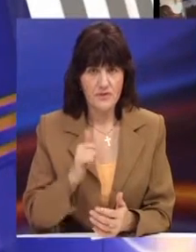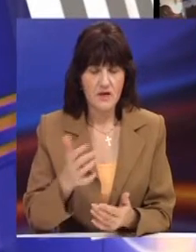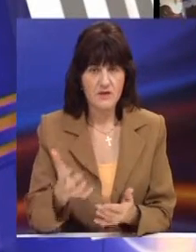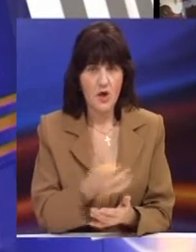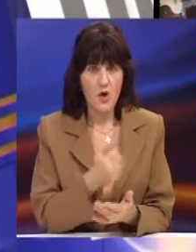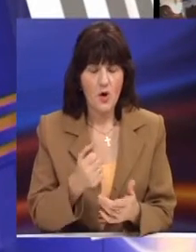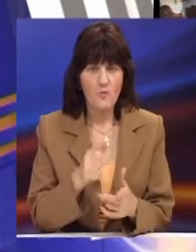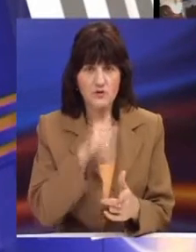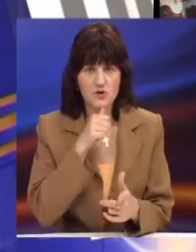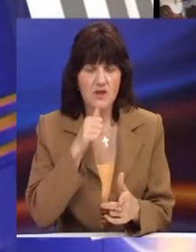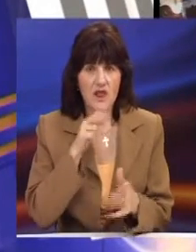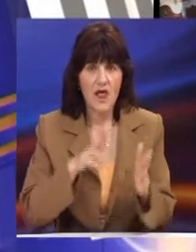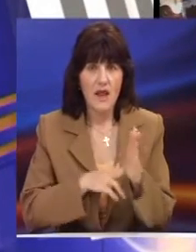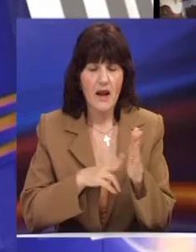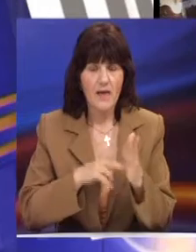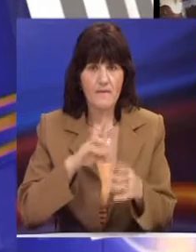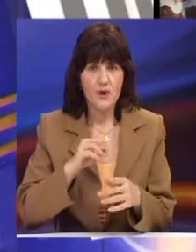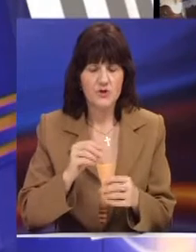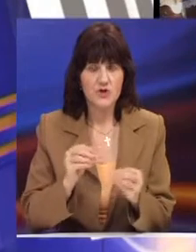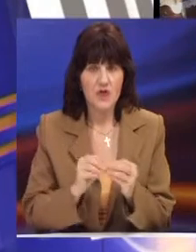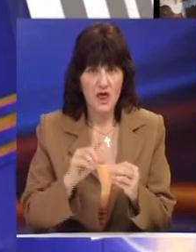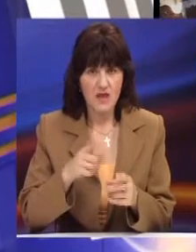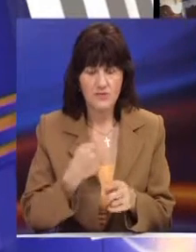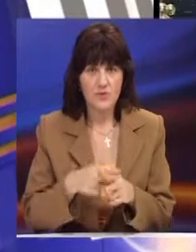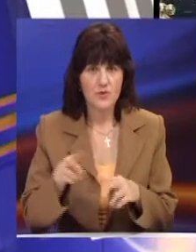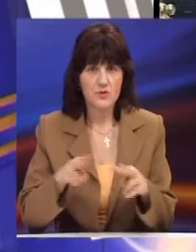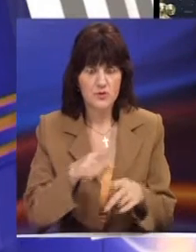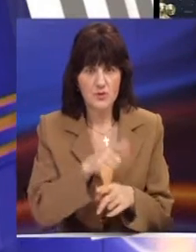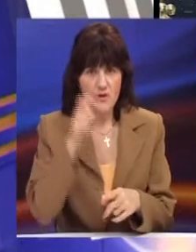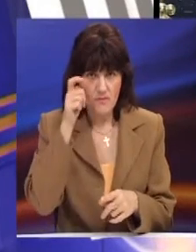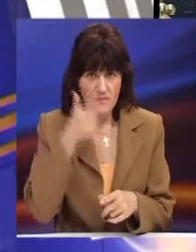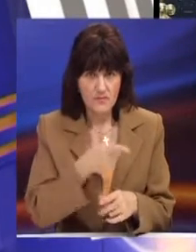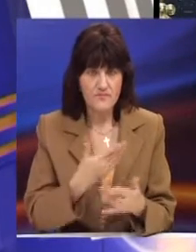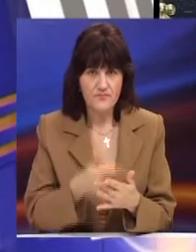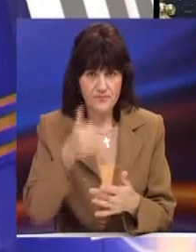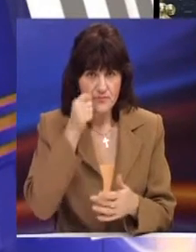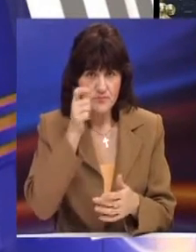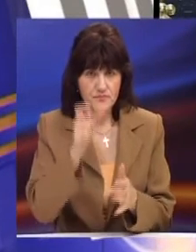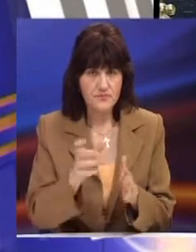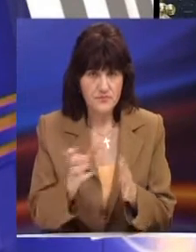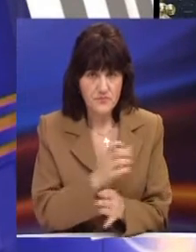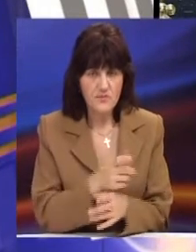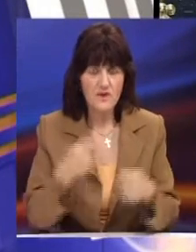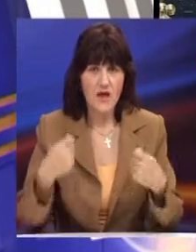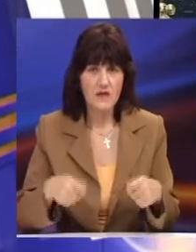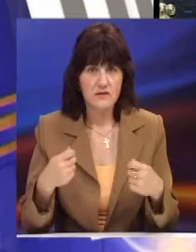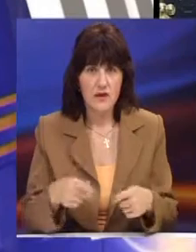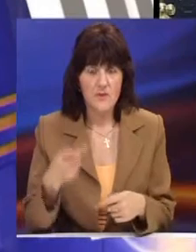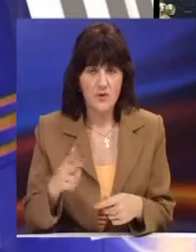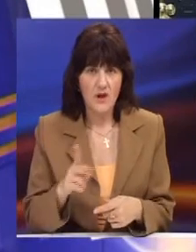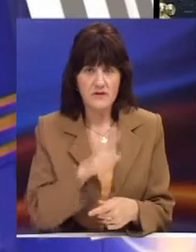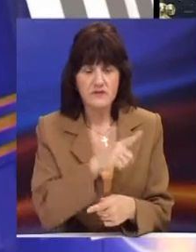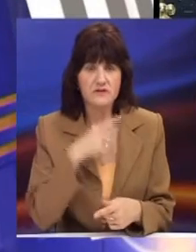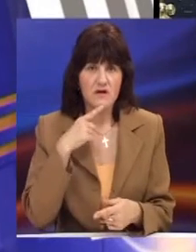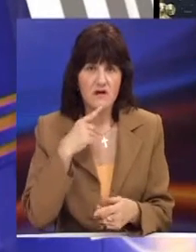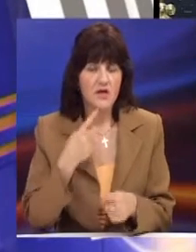Oduzet je mandat Nebojši Janjiću jer se protiv njega vodi upravni postupak. Na ovu odluku DS je oštro reagovao i rekao da je